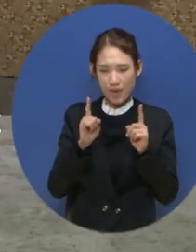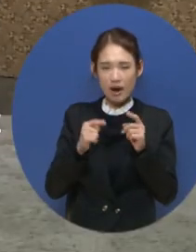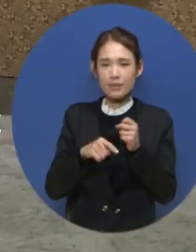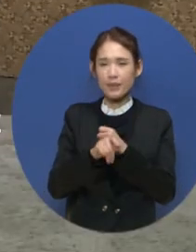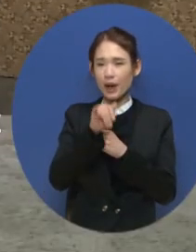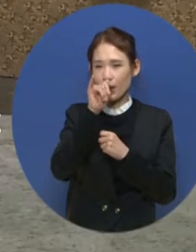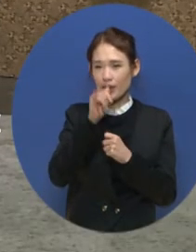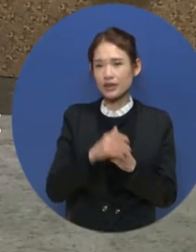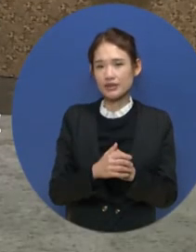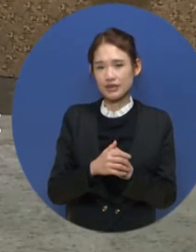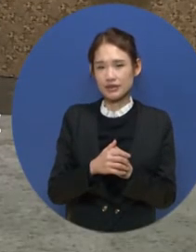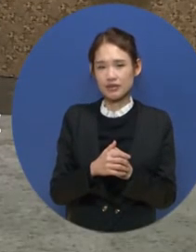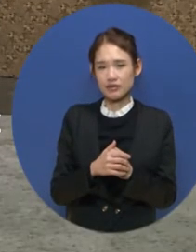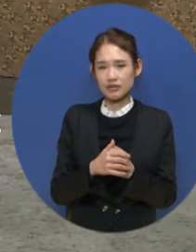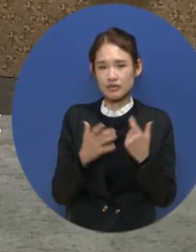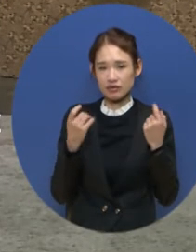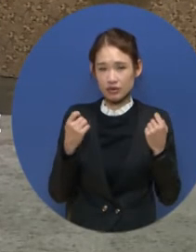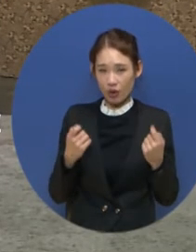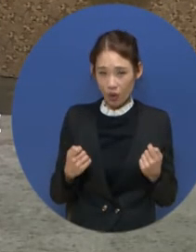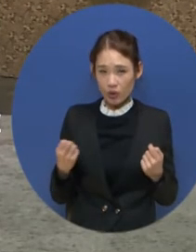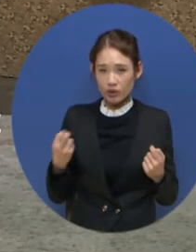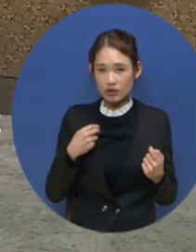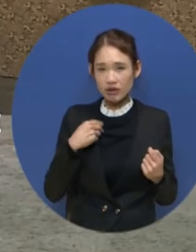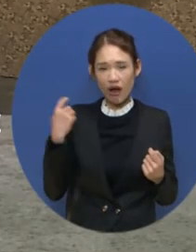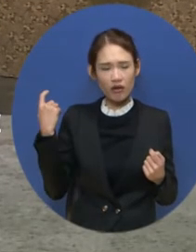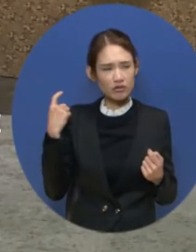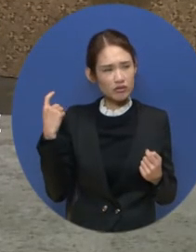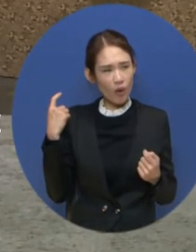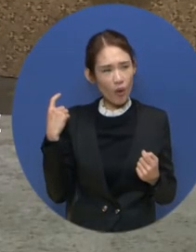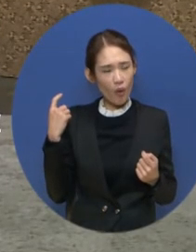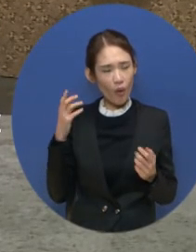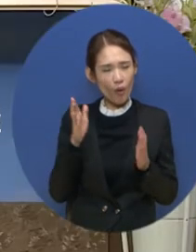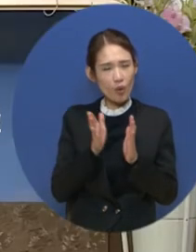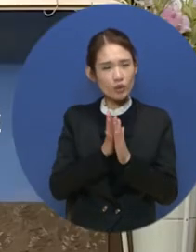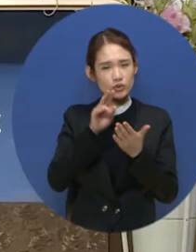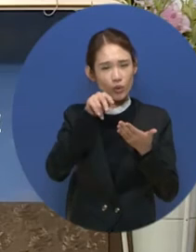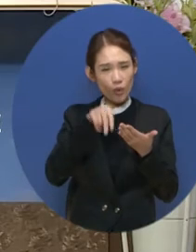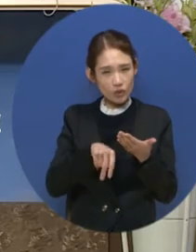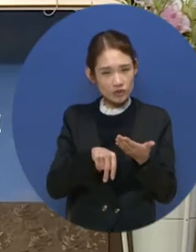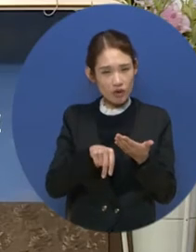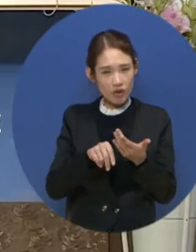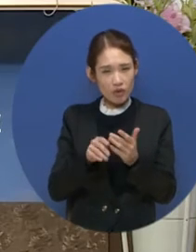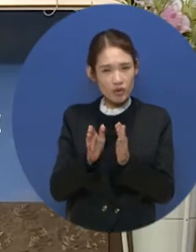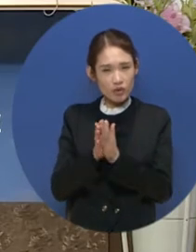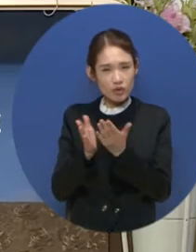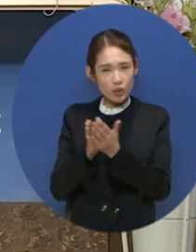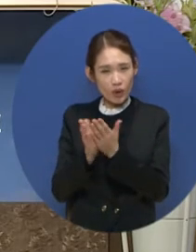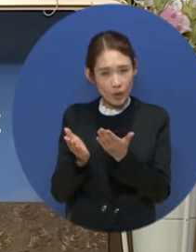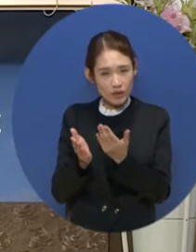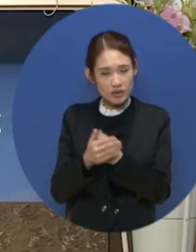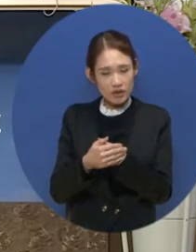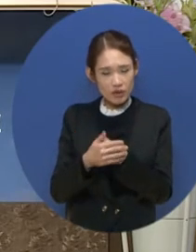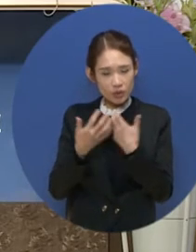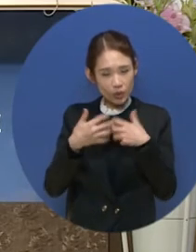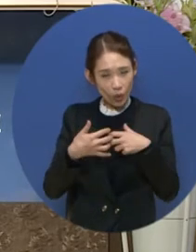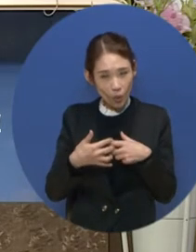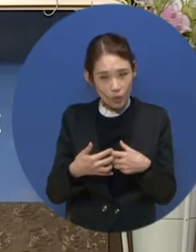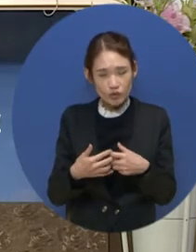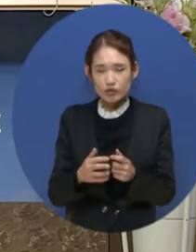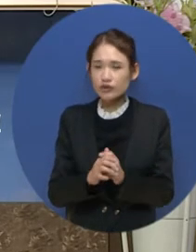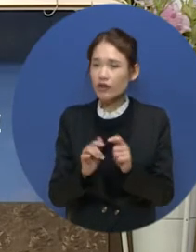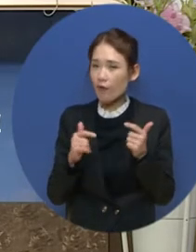그러고 같습니다 그리고 또 제가 듣기로는 아이 도서 라던지 내도 교재 그리고 교구